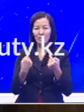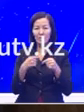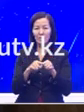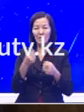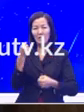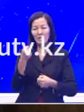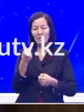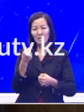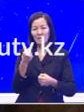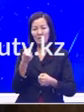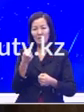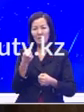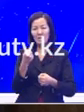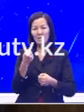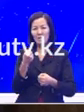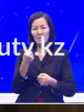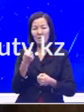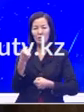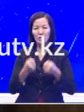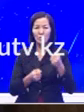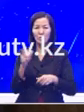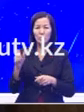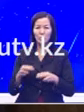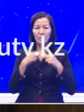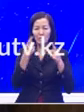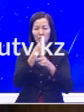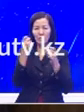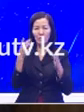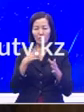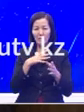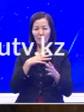жолаушылар автобус жүргізушілеріне ескерту беріліп,